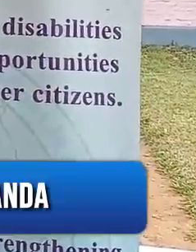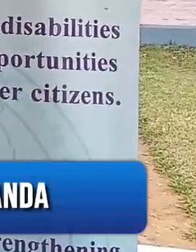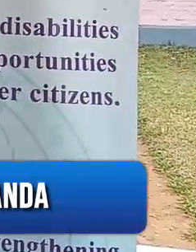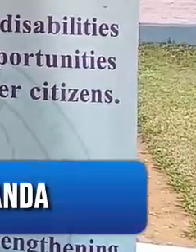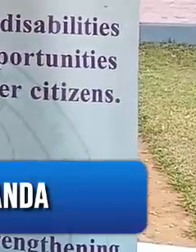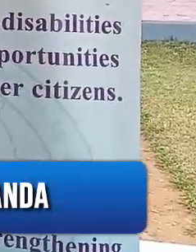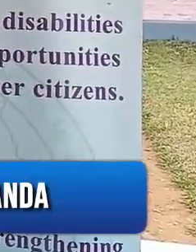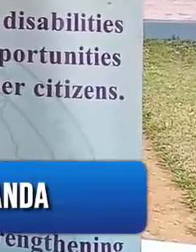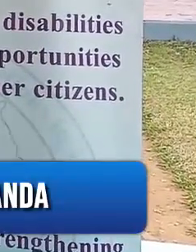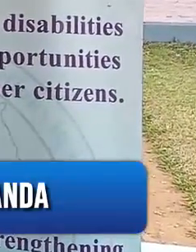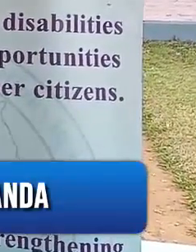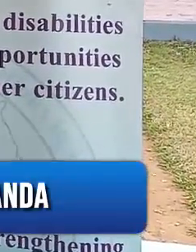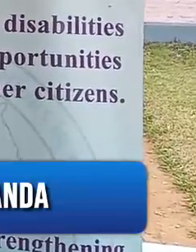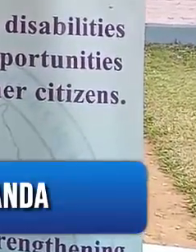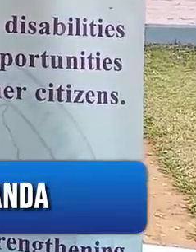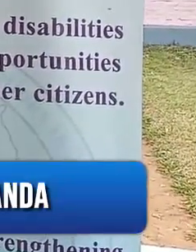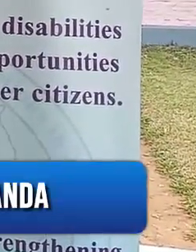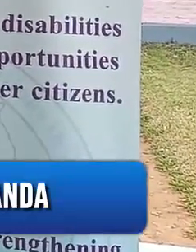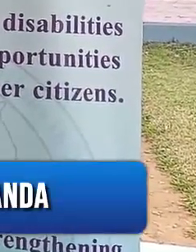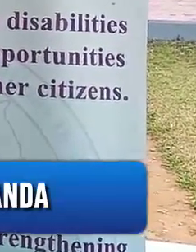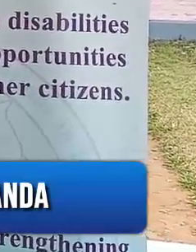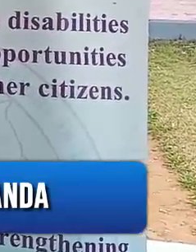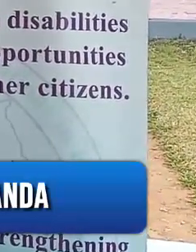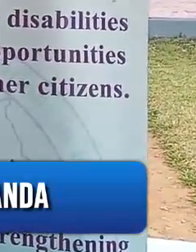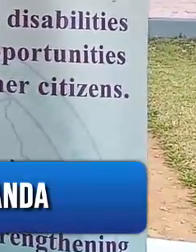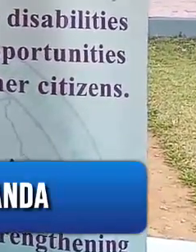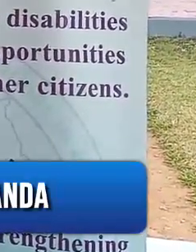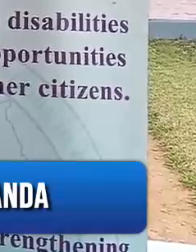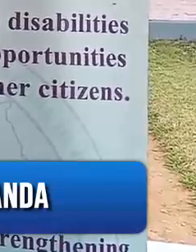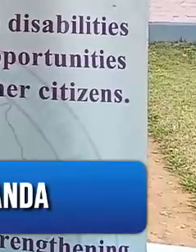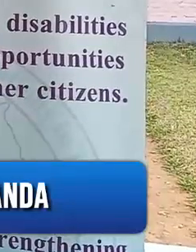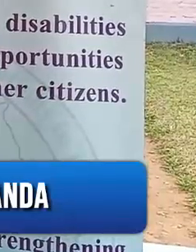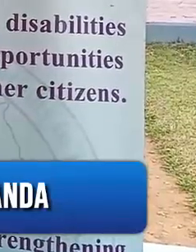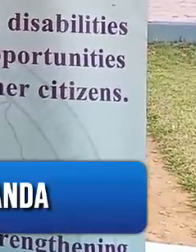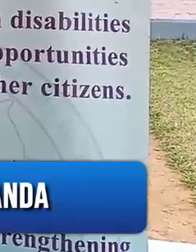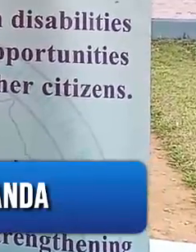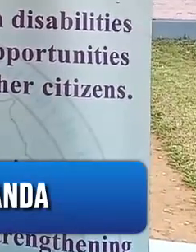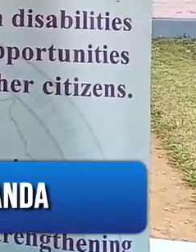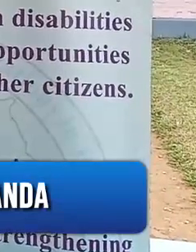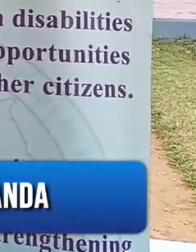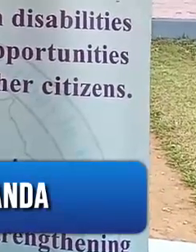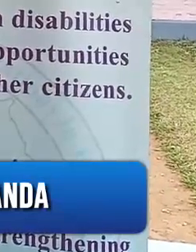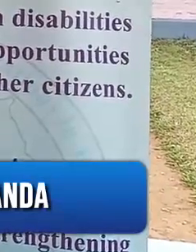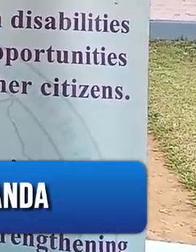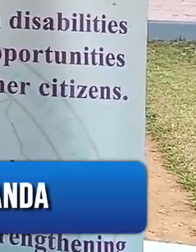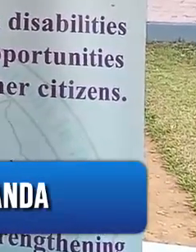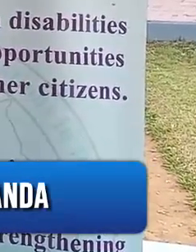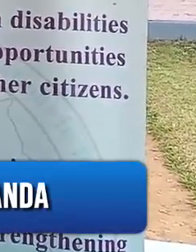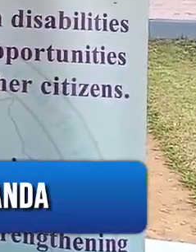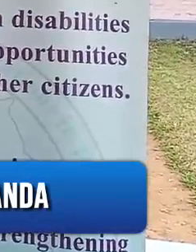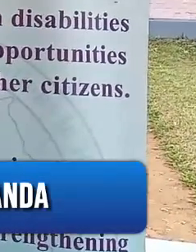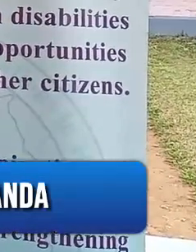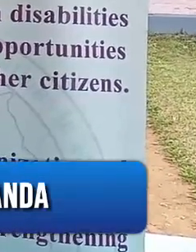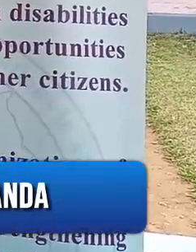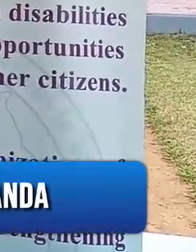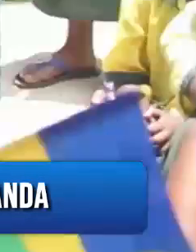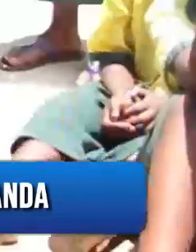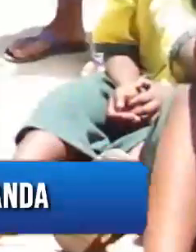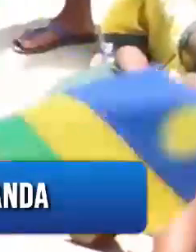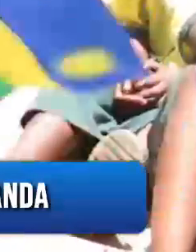myinshi itari yasobanukirwa n'ubwo burenganzira, habenshi bagihisha abo bana aho